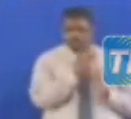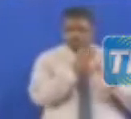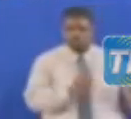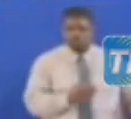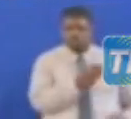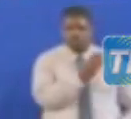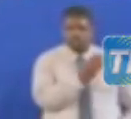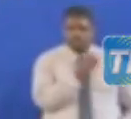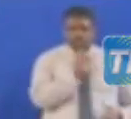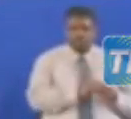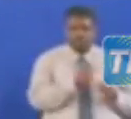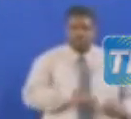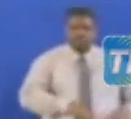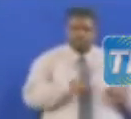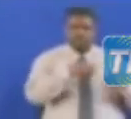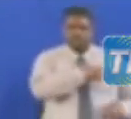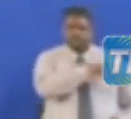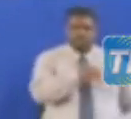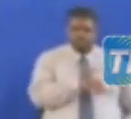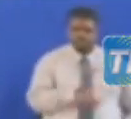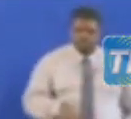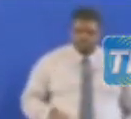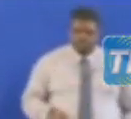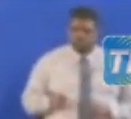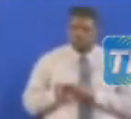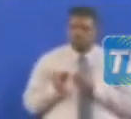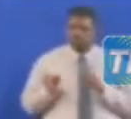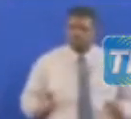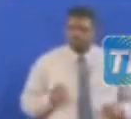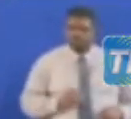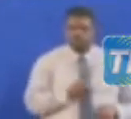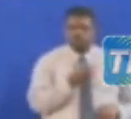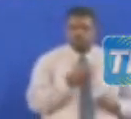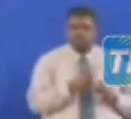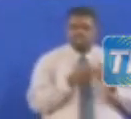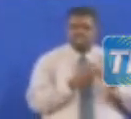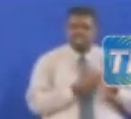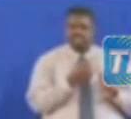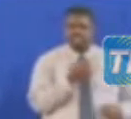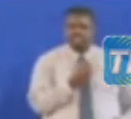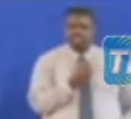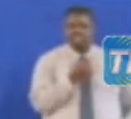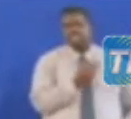nne za makatibu tawala wa mikoa na tumetenga shilingi milioni